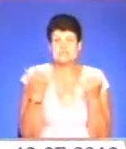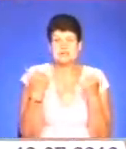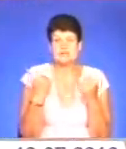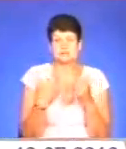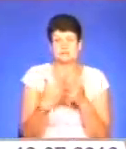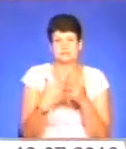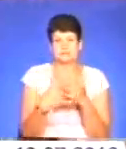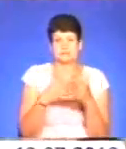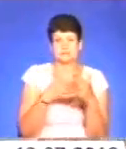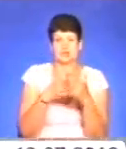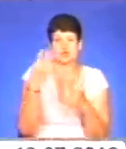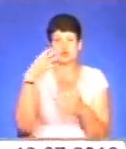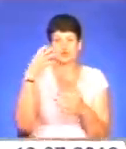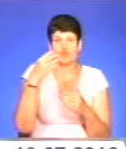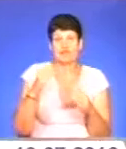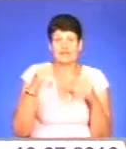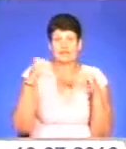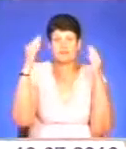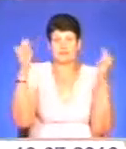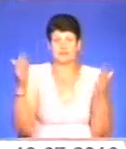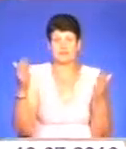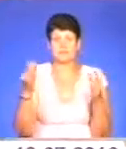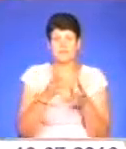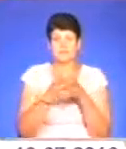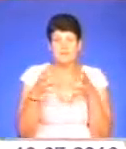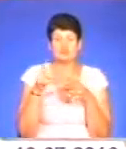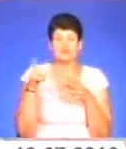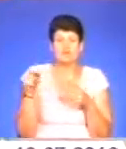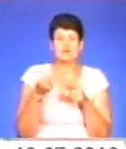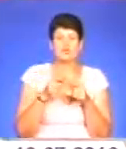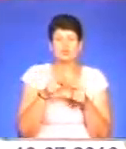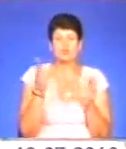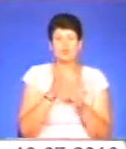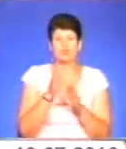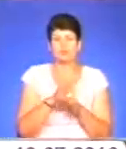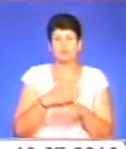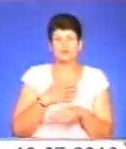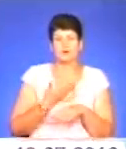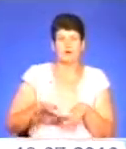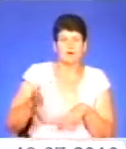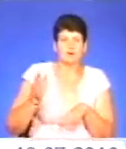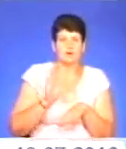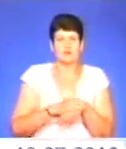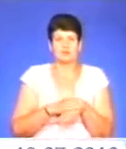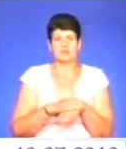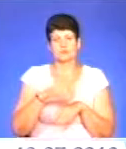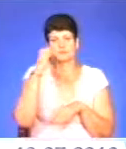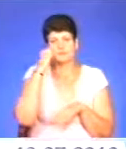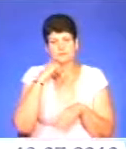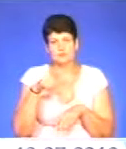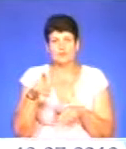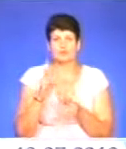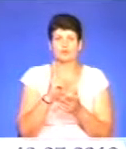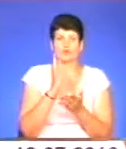до позначки 40 градусів і вище. Більшість людей таку погоду переносять важко, особливо літні люди та ті, у кого є проблеми